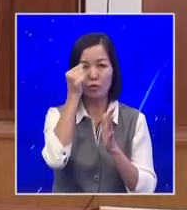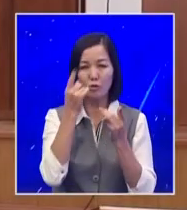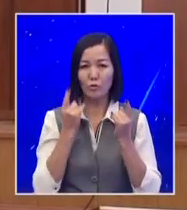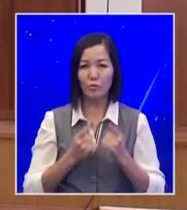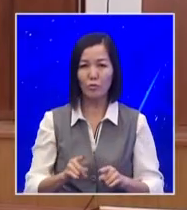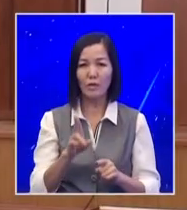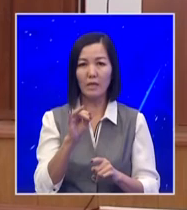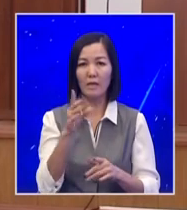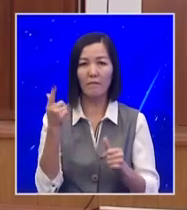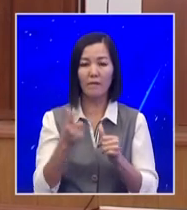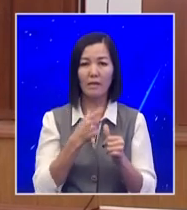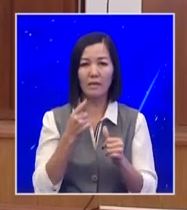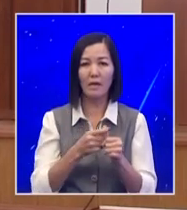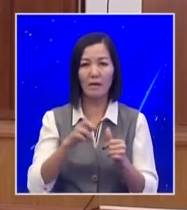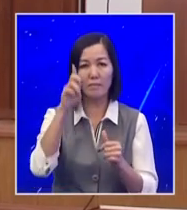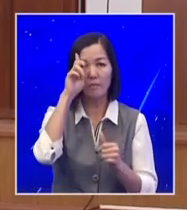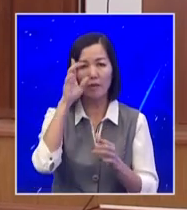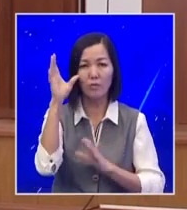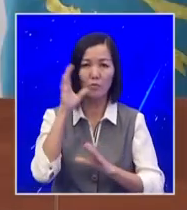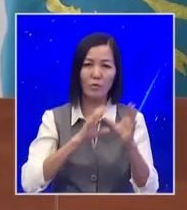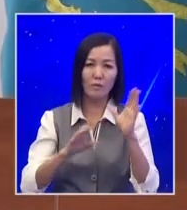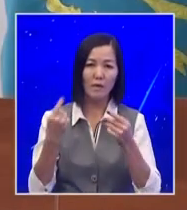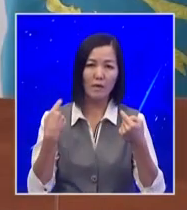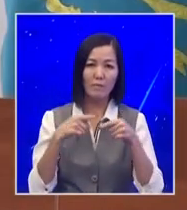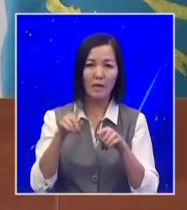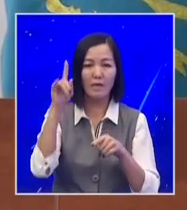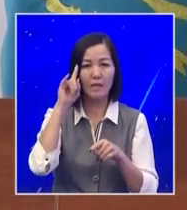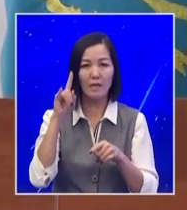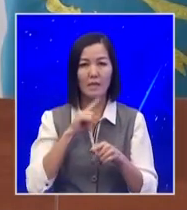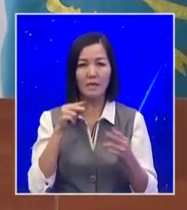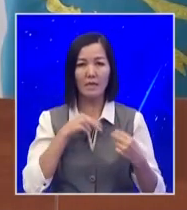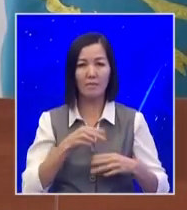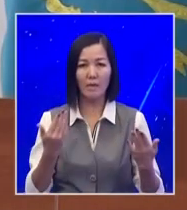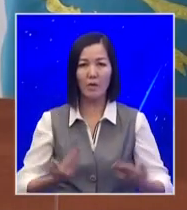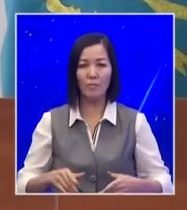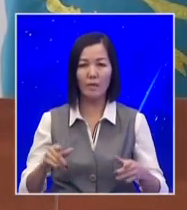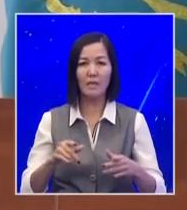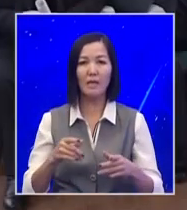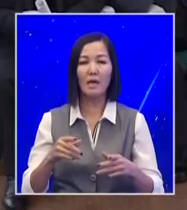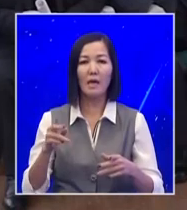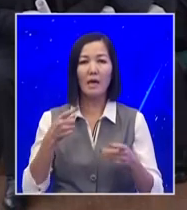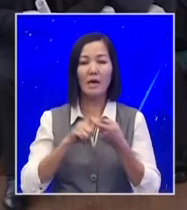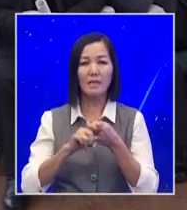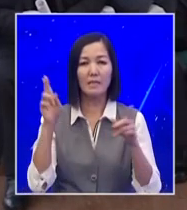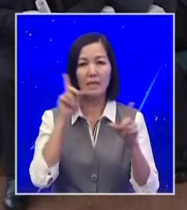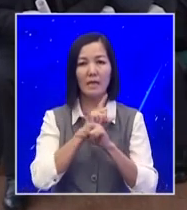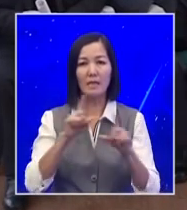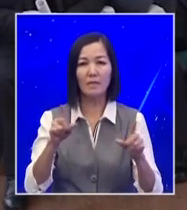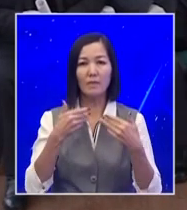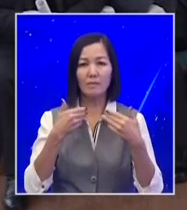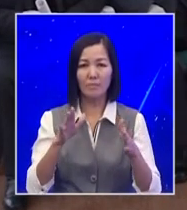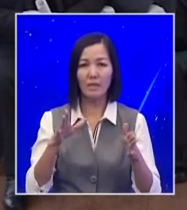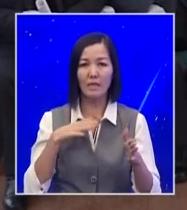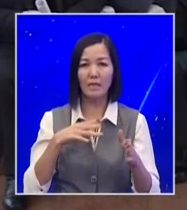Қазақ мемлекеттік университетін инженер-механик, Қазақ еңбек және әлеуметтік қатынастар академиясын заңгер мамандығы бойынша бітірген. Еңбек